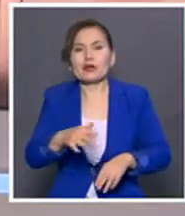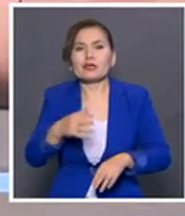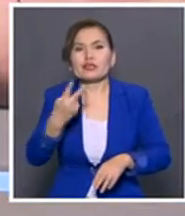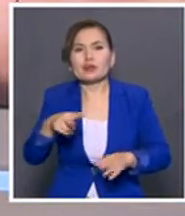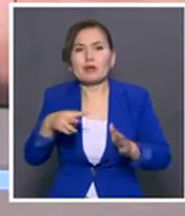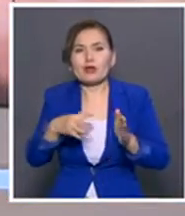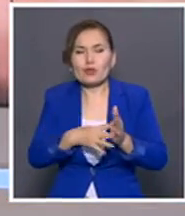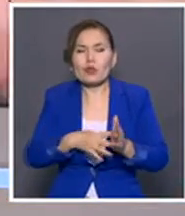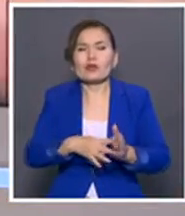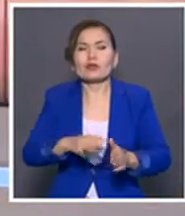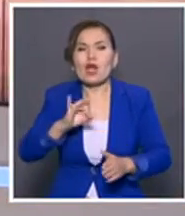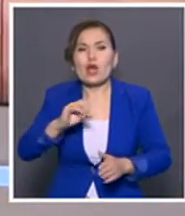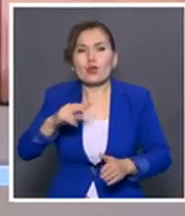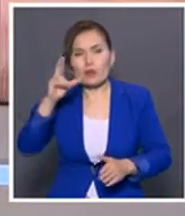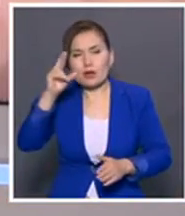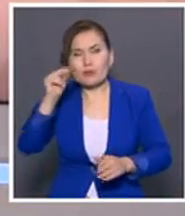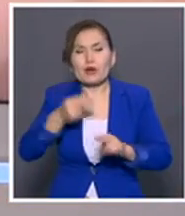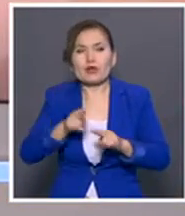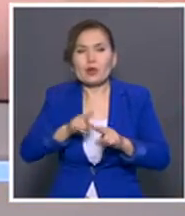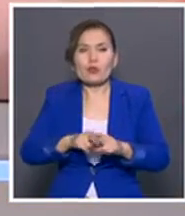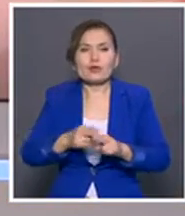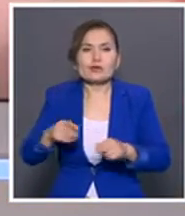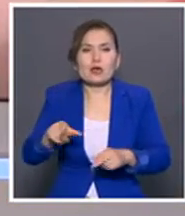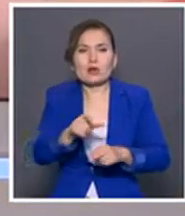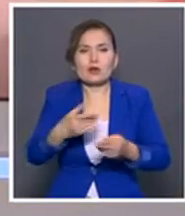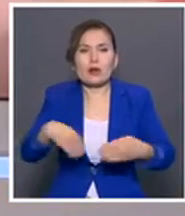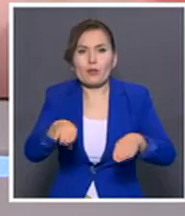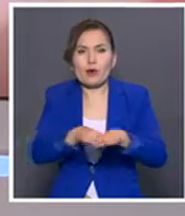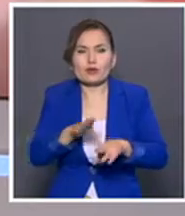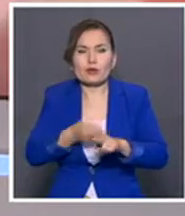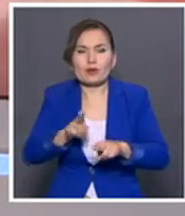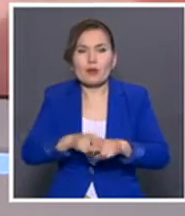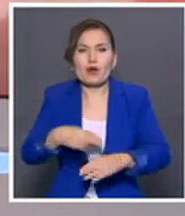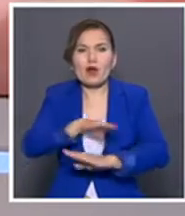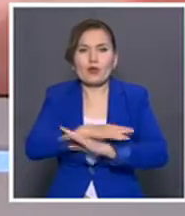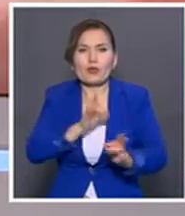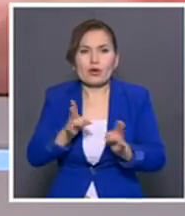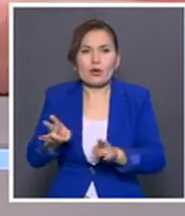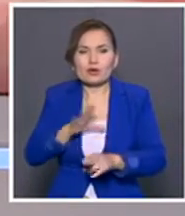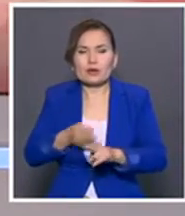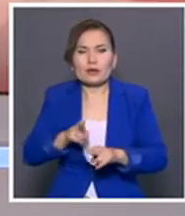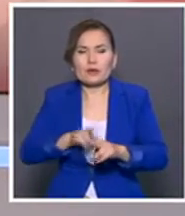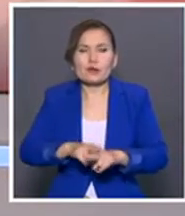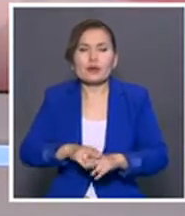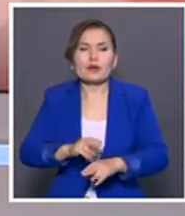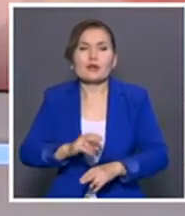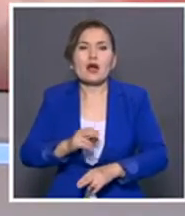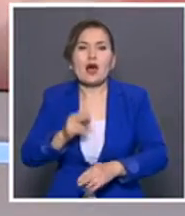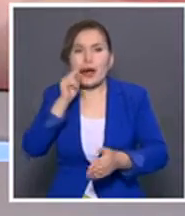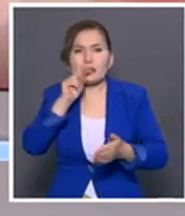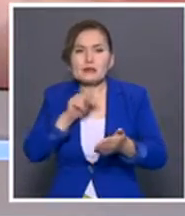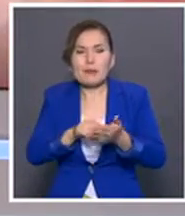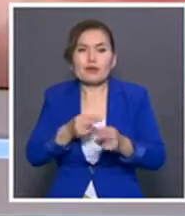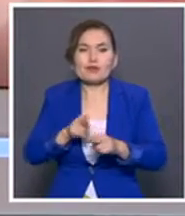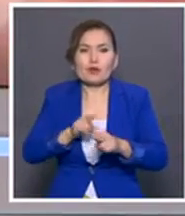қайта карантинге жабылды. Австралияда болса вирустан бір күнде қайтыс болғандар саны бойынша рекорд жаңартып отыр. Ал Санкт-Петербургта